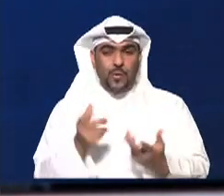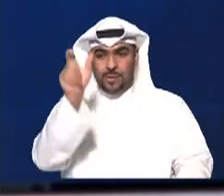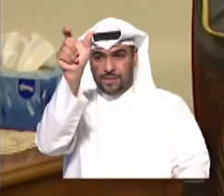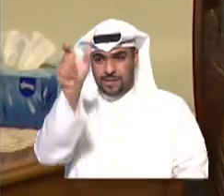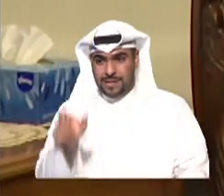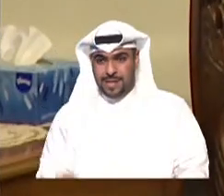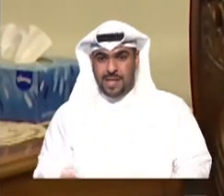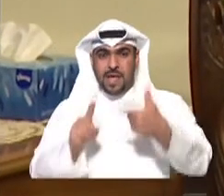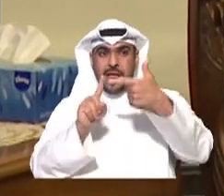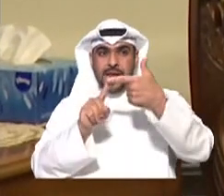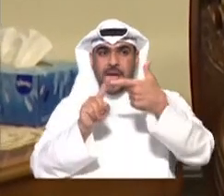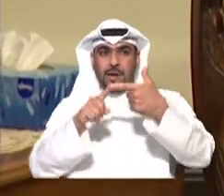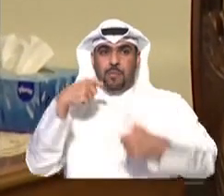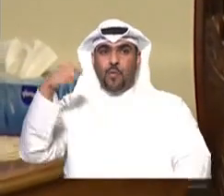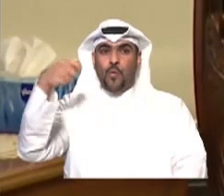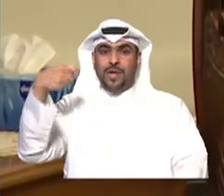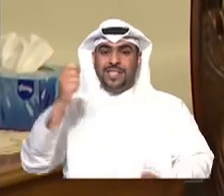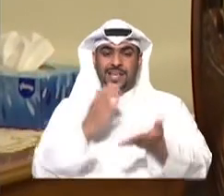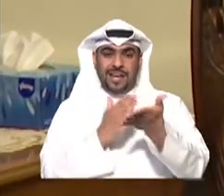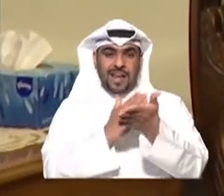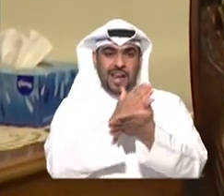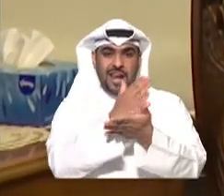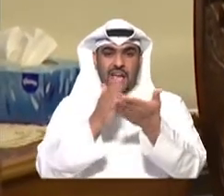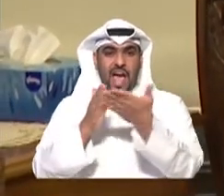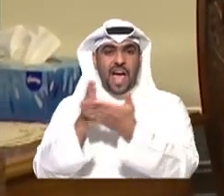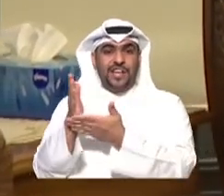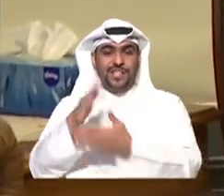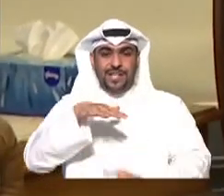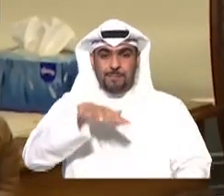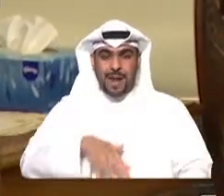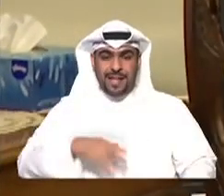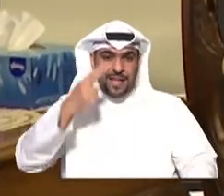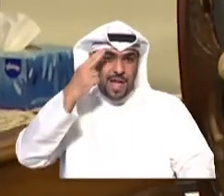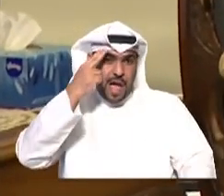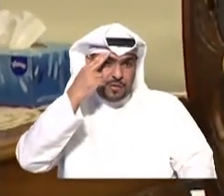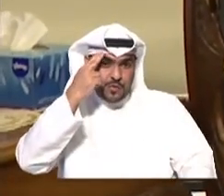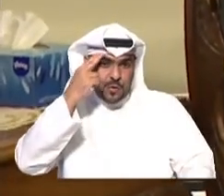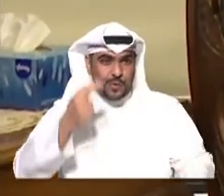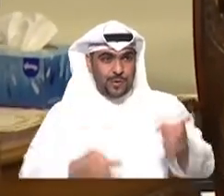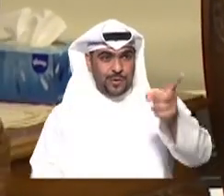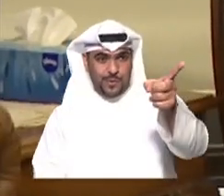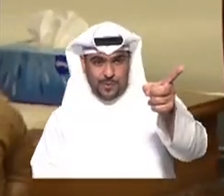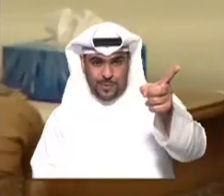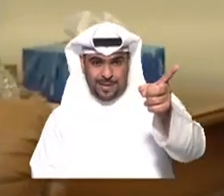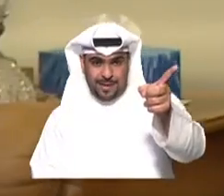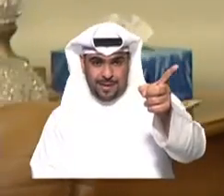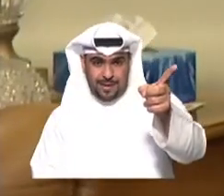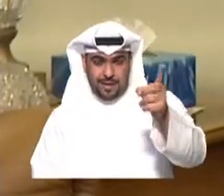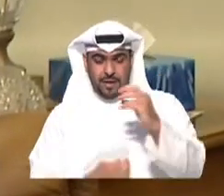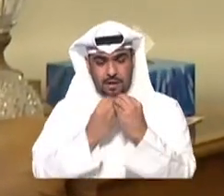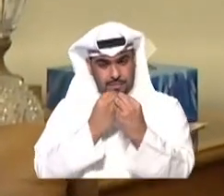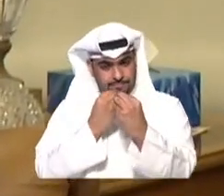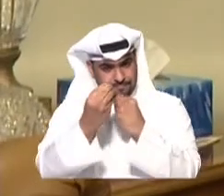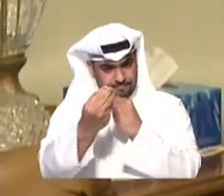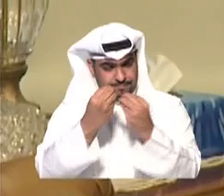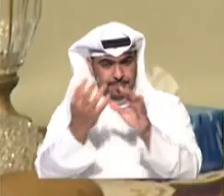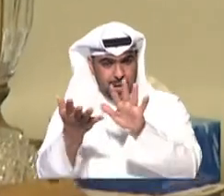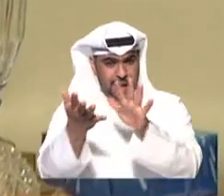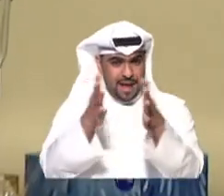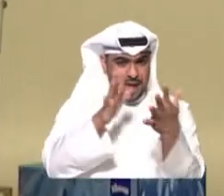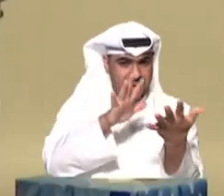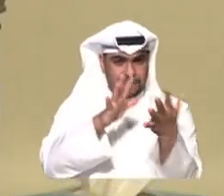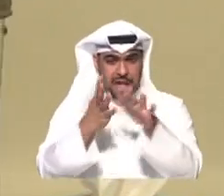سلطان بن سعد بن خالد بن محمد آل سعود، وتم خلال هذا اللقاء بحث عدد من أوجه العلاقات الثنائية بين